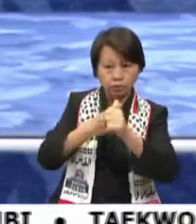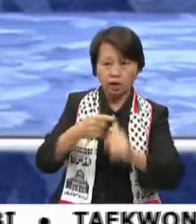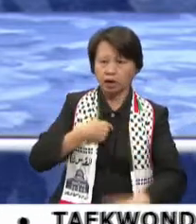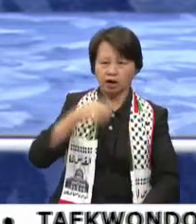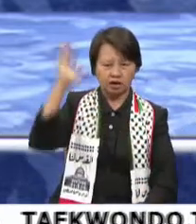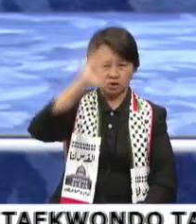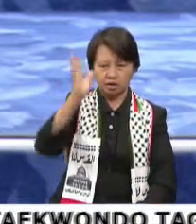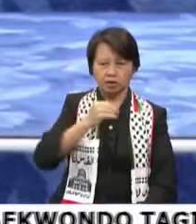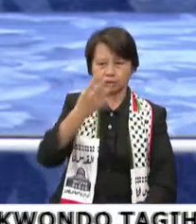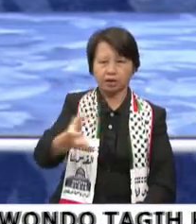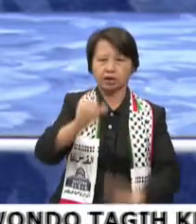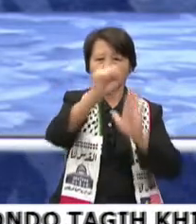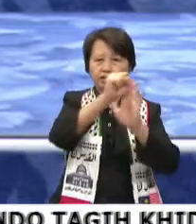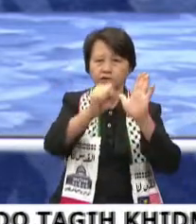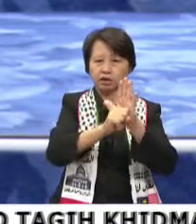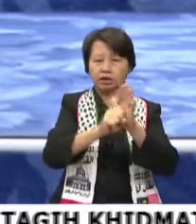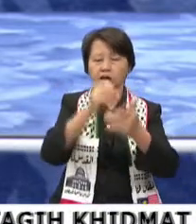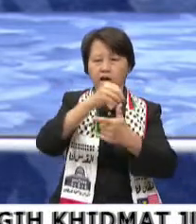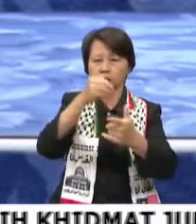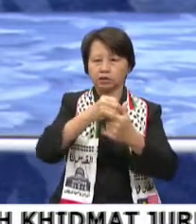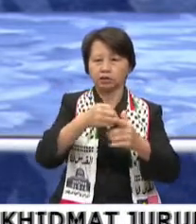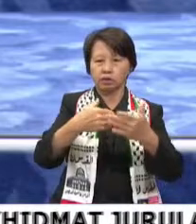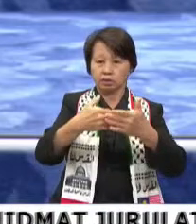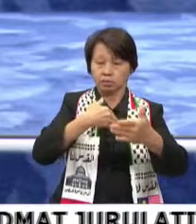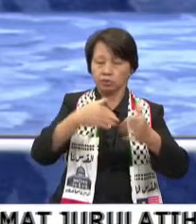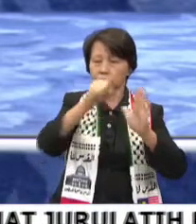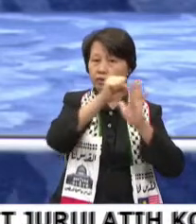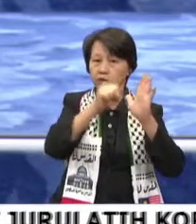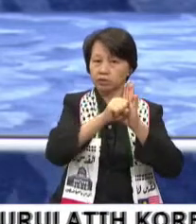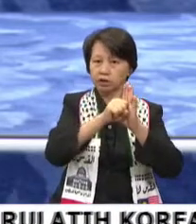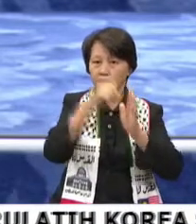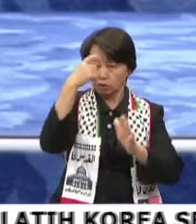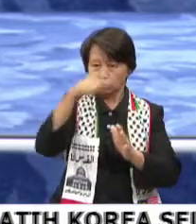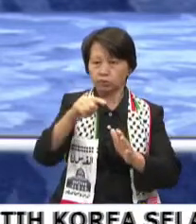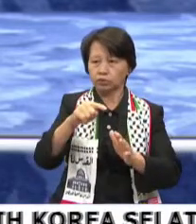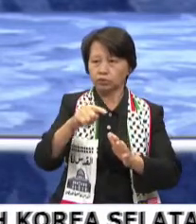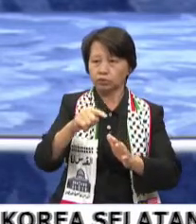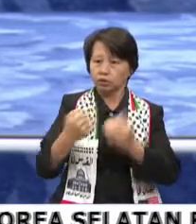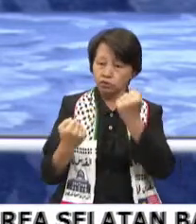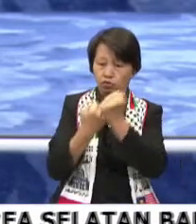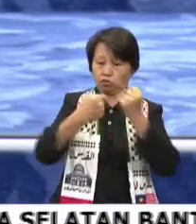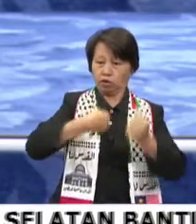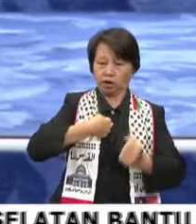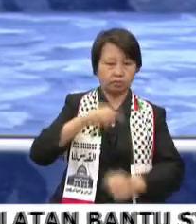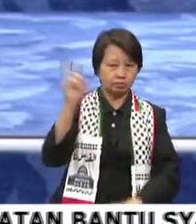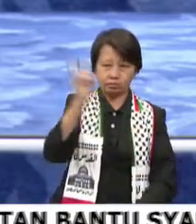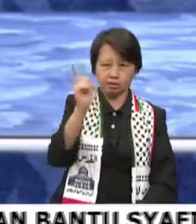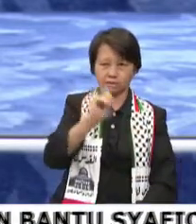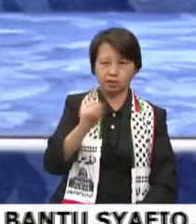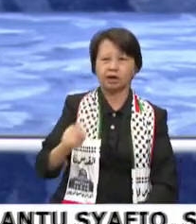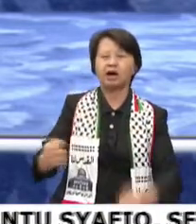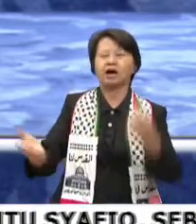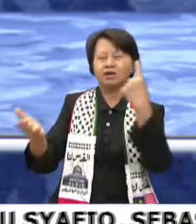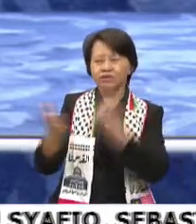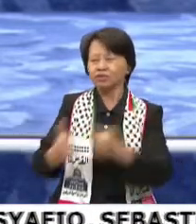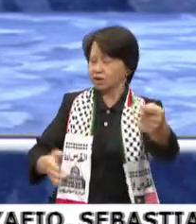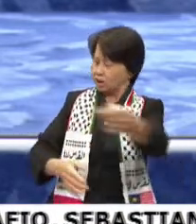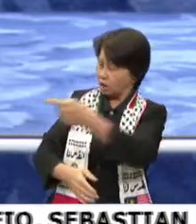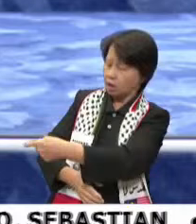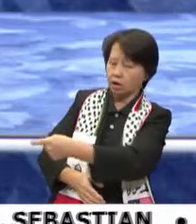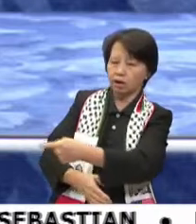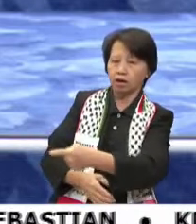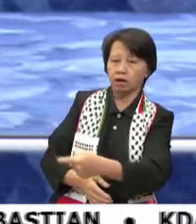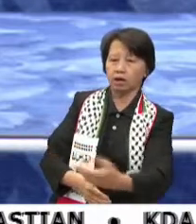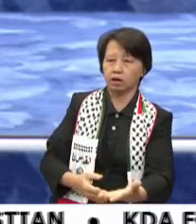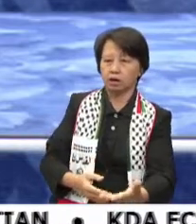tidak berikan syarat atau prasyarat untuk menyokong perdana menteri boleh dikeluarkan